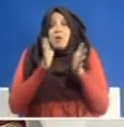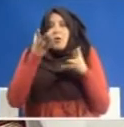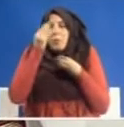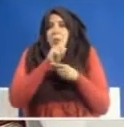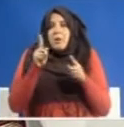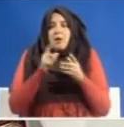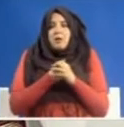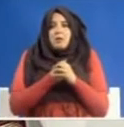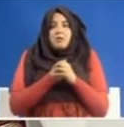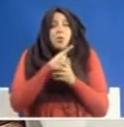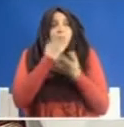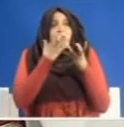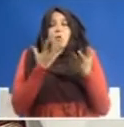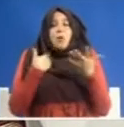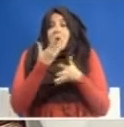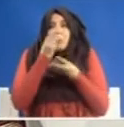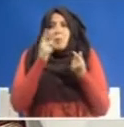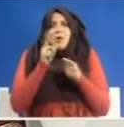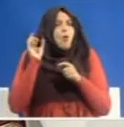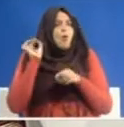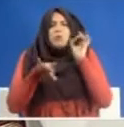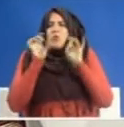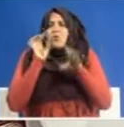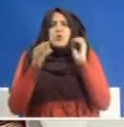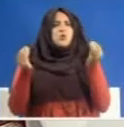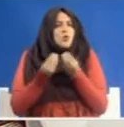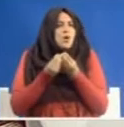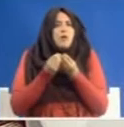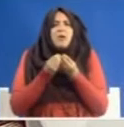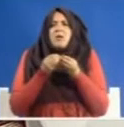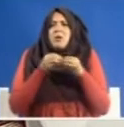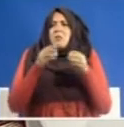لا أفهم ماذا يريد رفض كل شيء رفض الصلح بأي طريقة